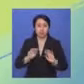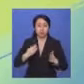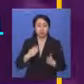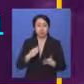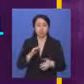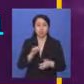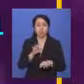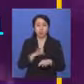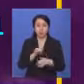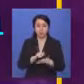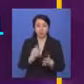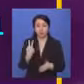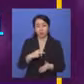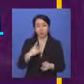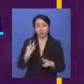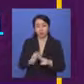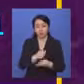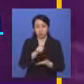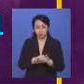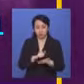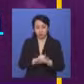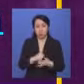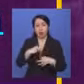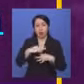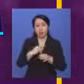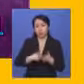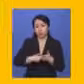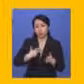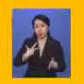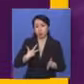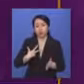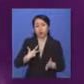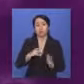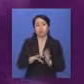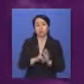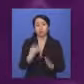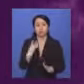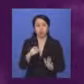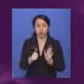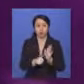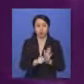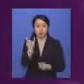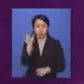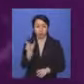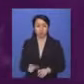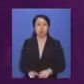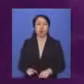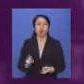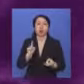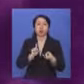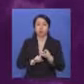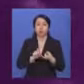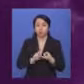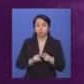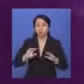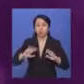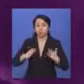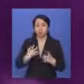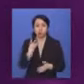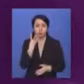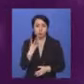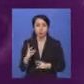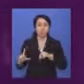симптомами заболевания и 20 без них. Лабораторные анализы методом ПЦР отобраны у 46 граждан по эпидемиологическим показаниям,